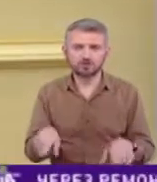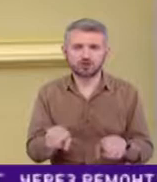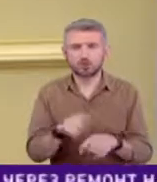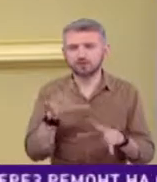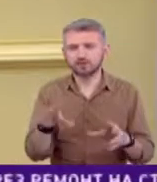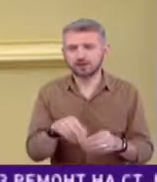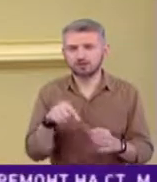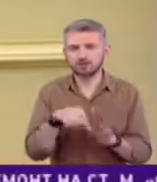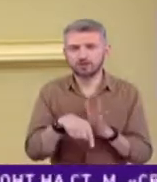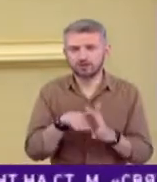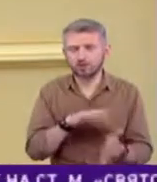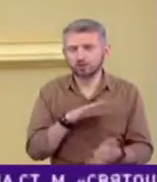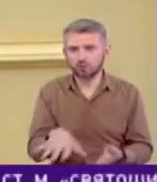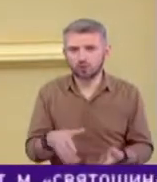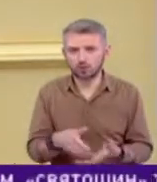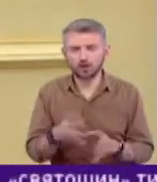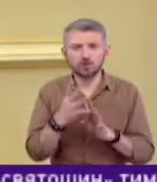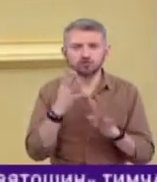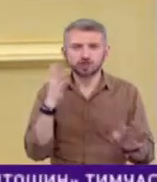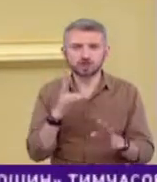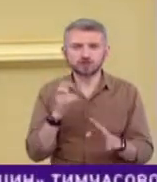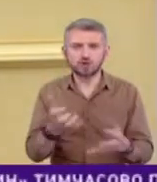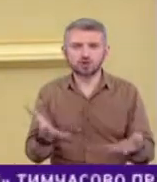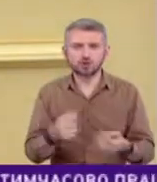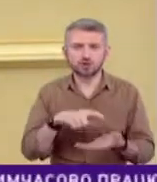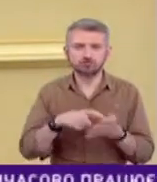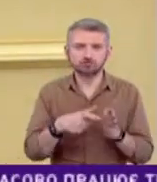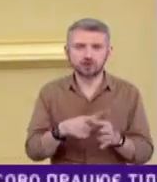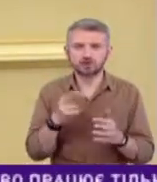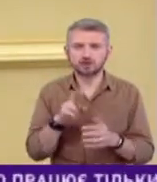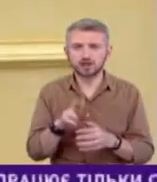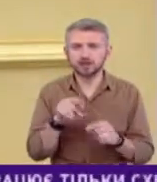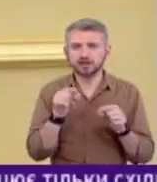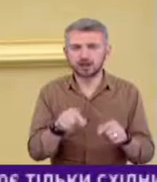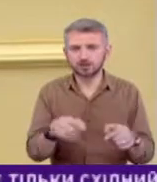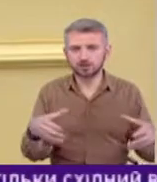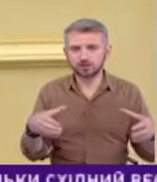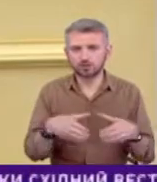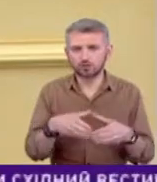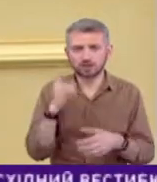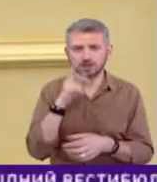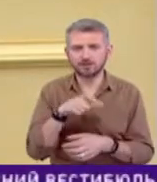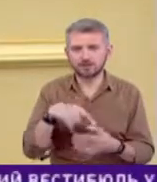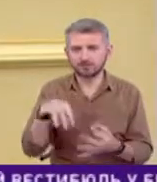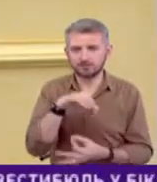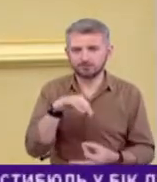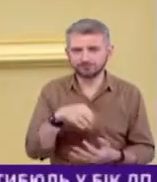взагалі поняття не було, черги на отримання житла для даної категорії киян.